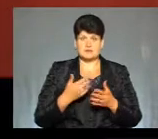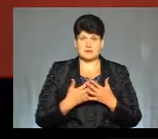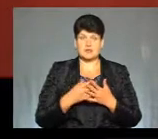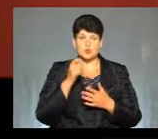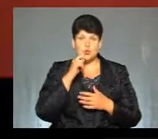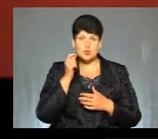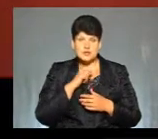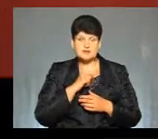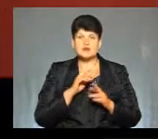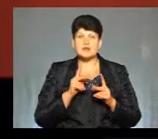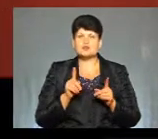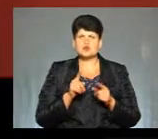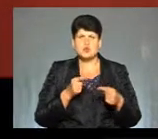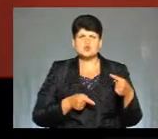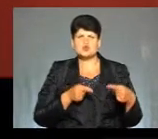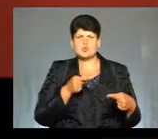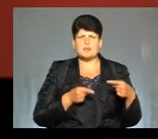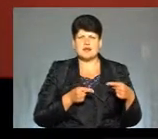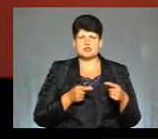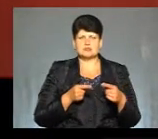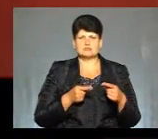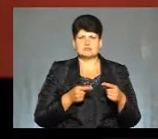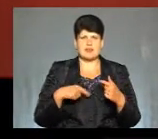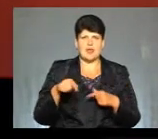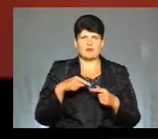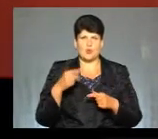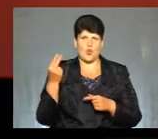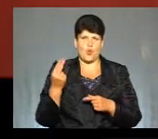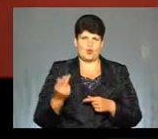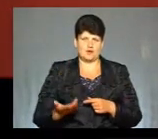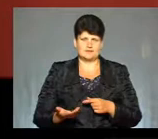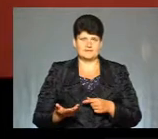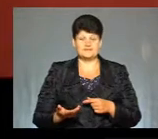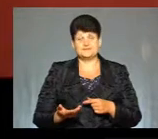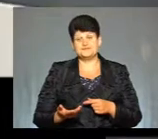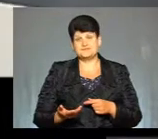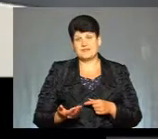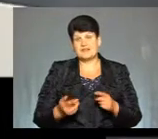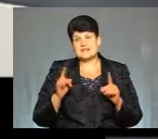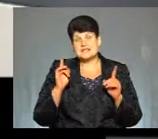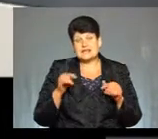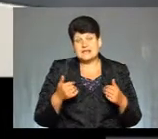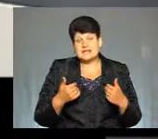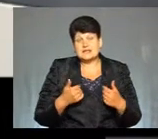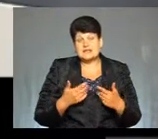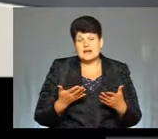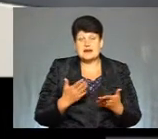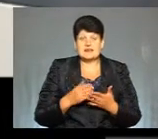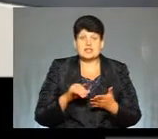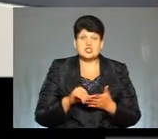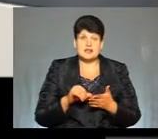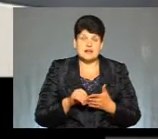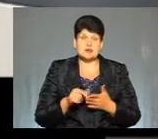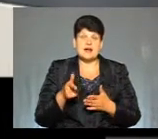Як щодо суперечок навколо кольорів? Знаєте, я є членом